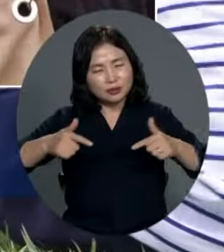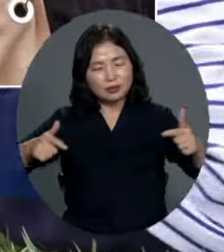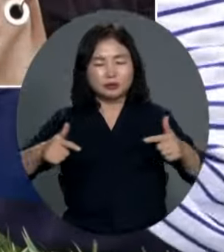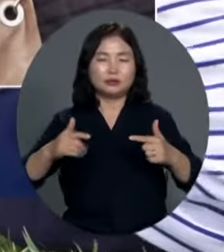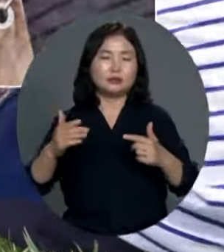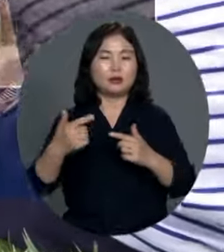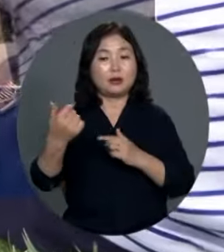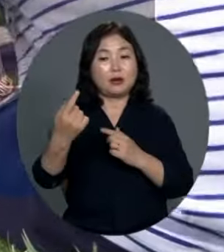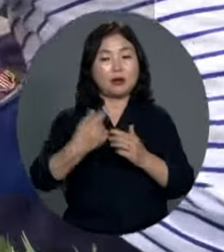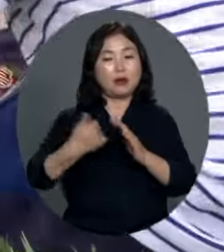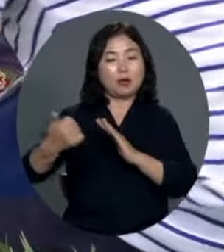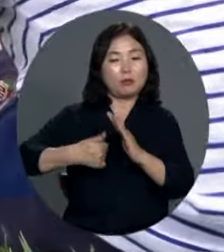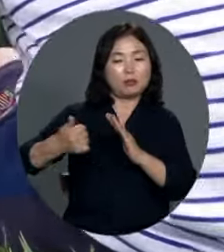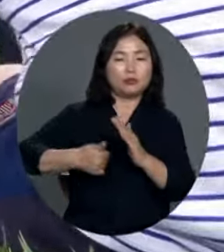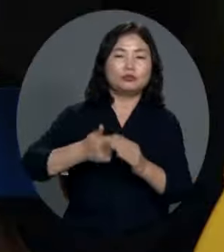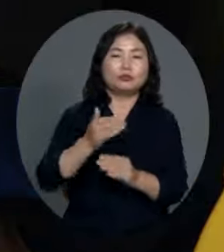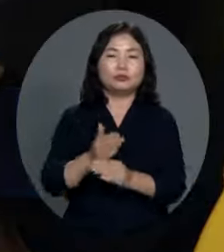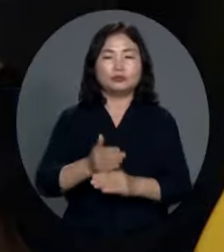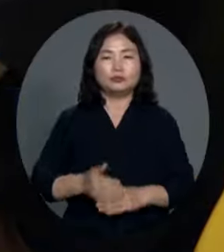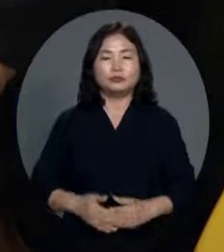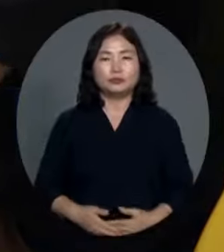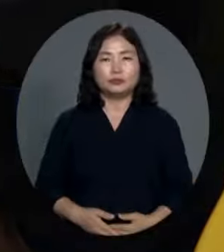한에서 해주시